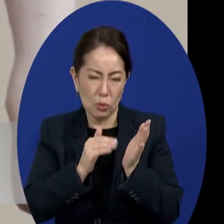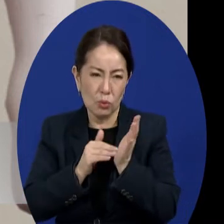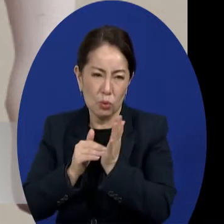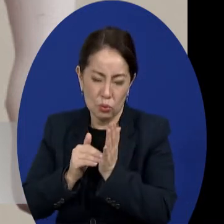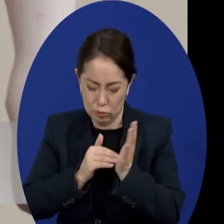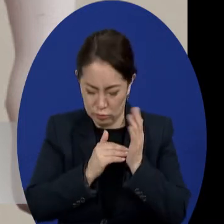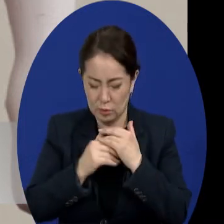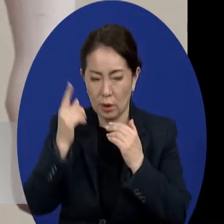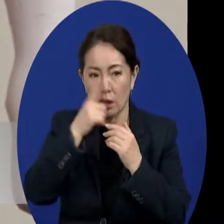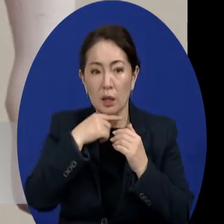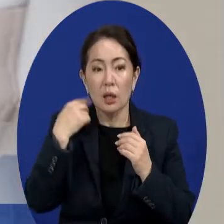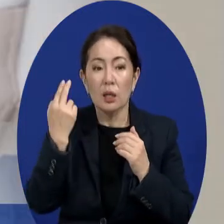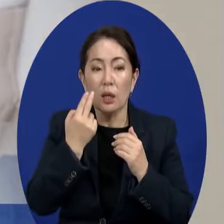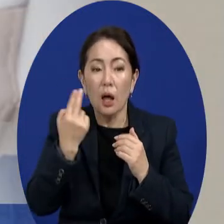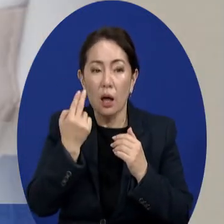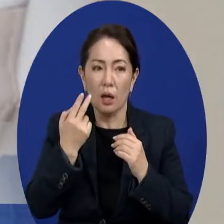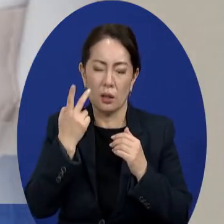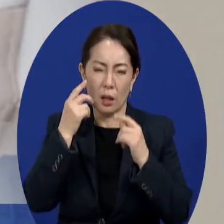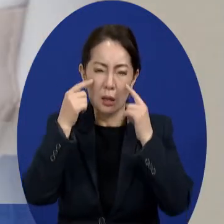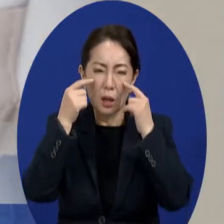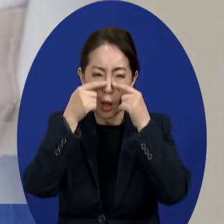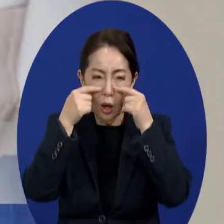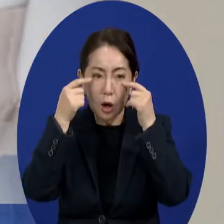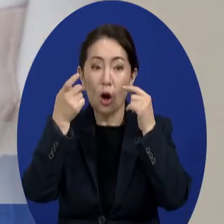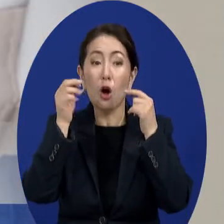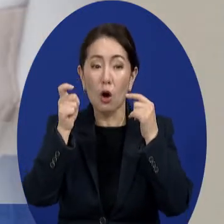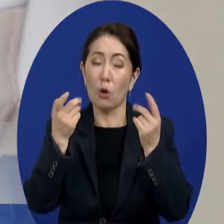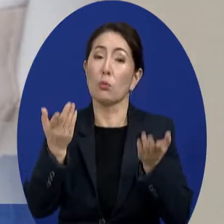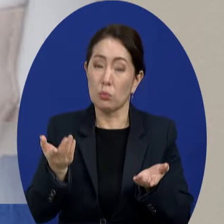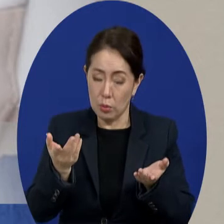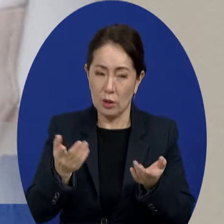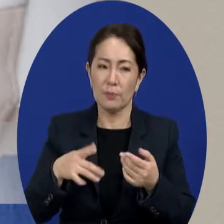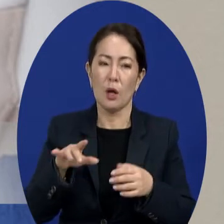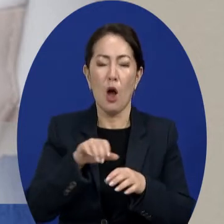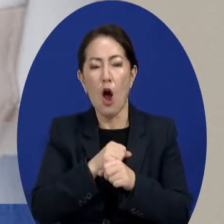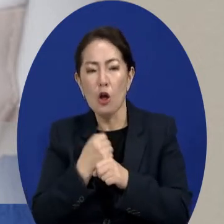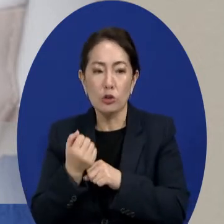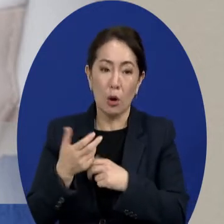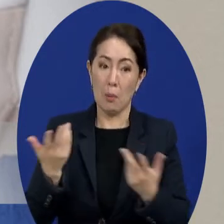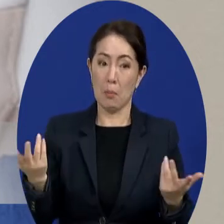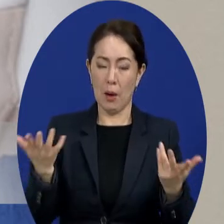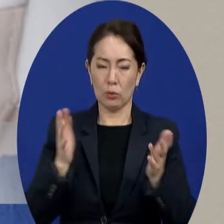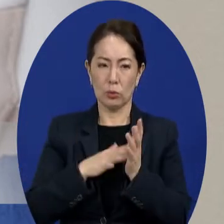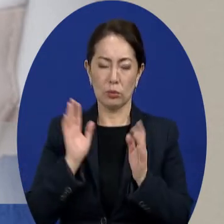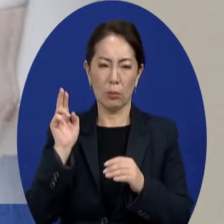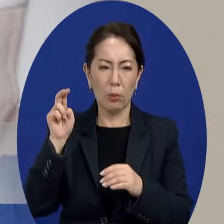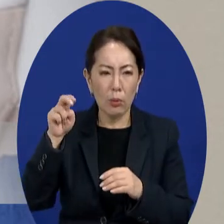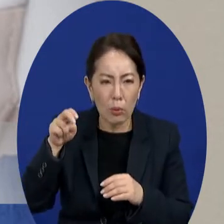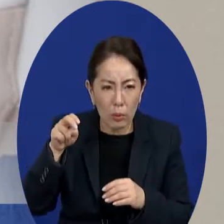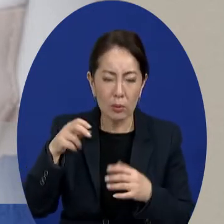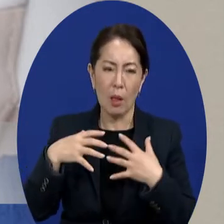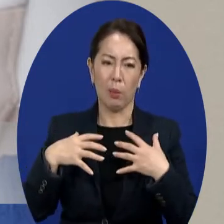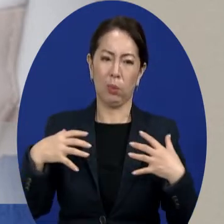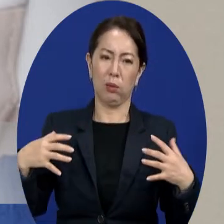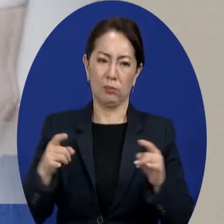орно. Цонхгор царайтай байнга нүдний давар хөхөрдөг болно гэжээ. Түүнчлэн хөдөлгөөний дутагдлаас үүдэн бүхтөр нуруутай